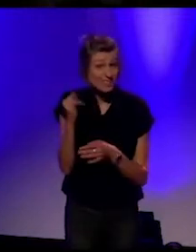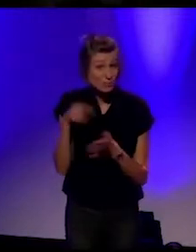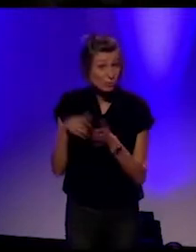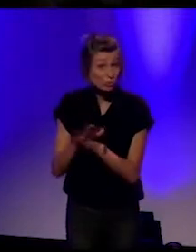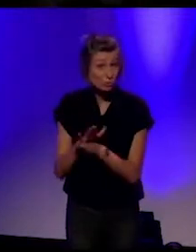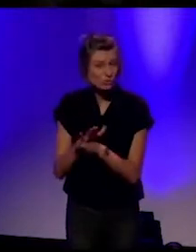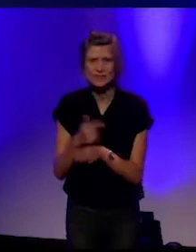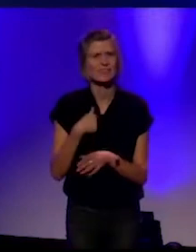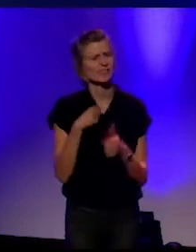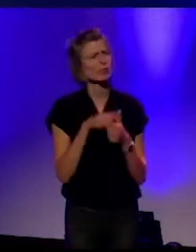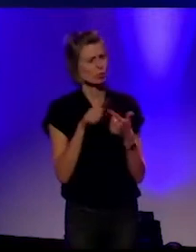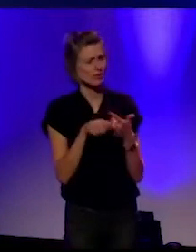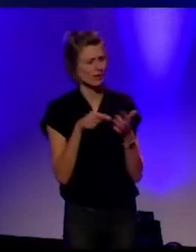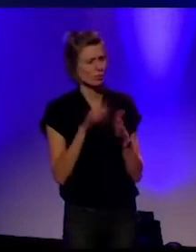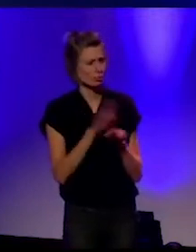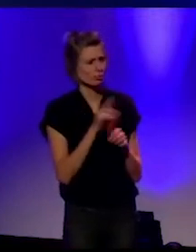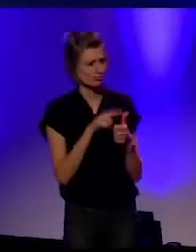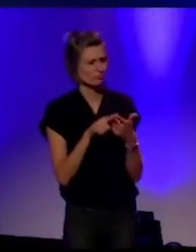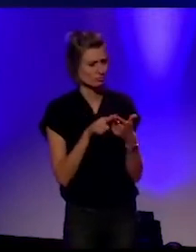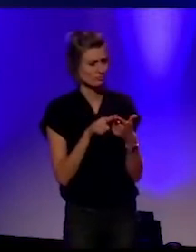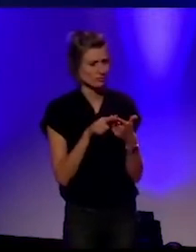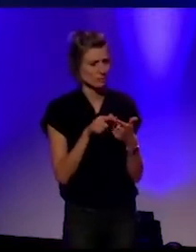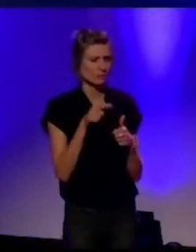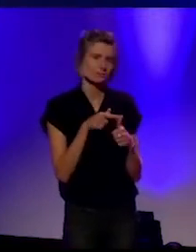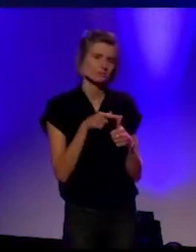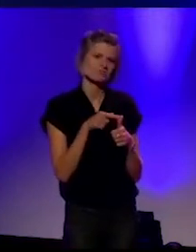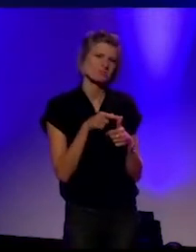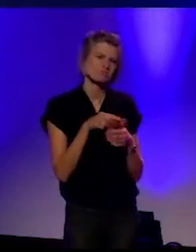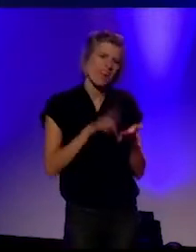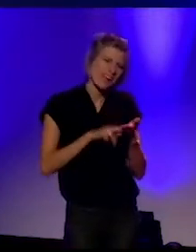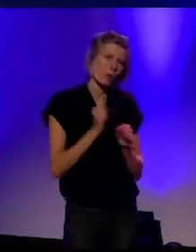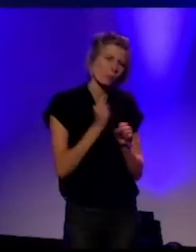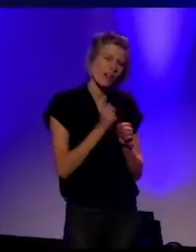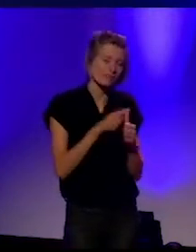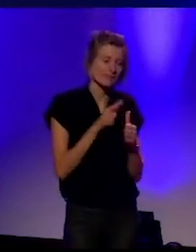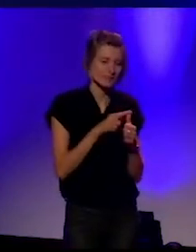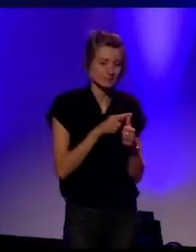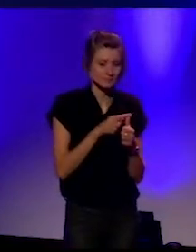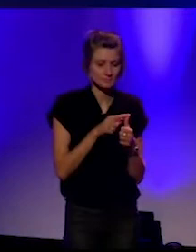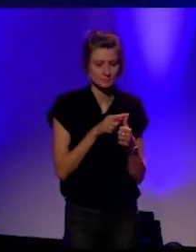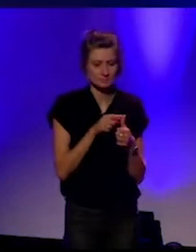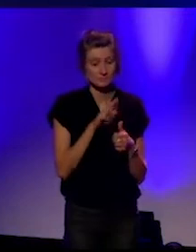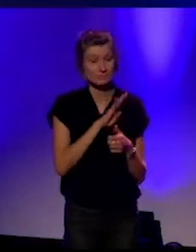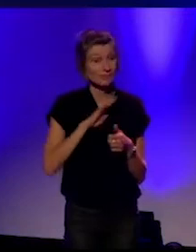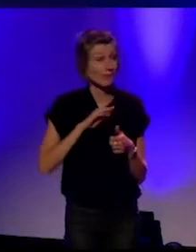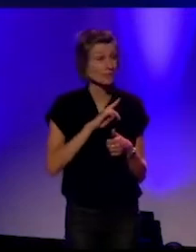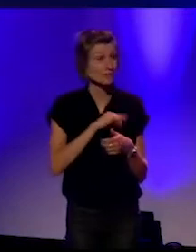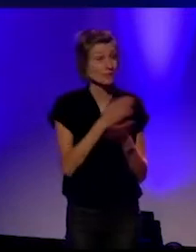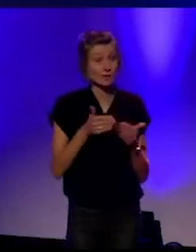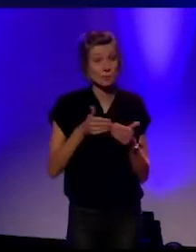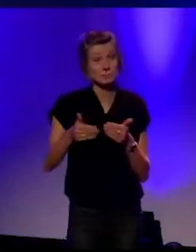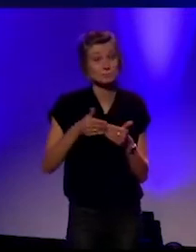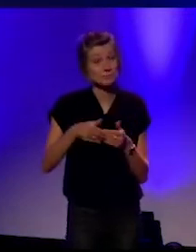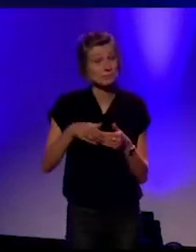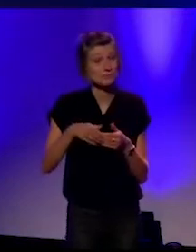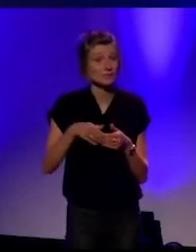resten er mij eigenlijk nog twee, maar de eerste kan ik bezwaarlijk een opdracht noemen. Dames en heren, wij krijgen binnenkort eind oktober, begin november een